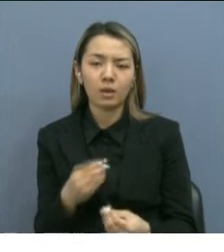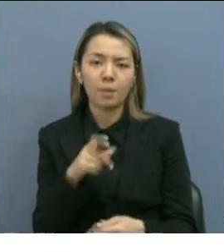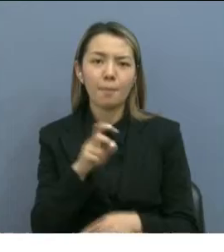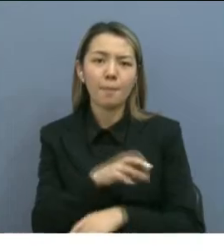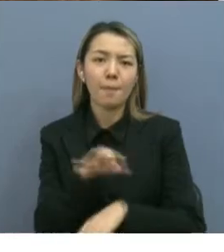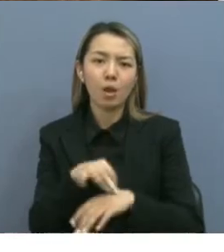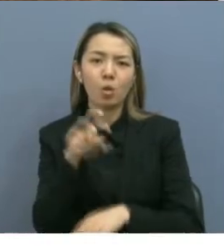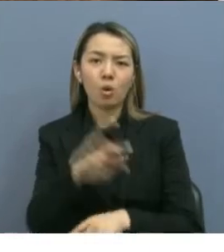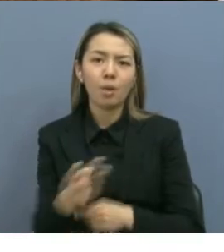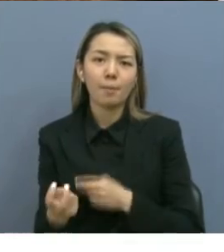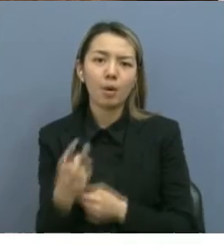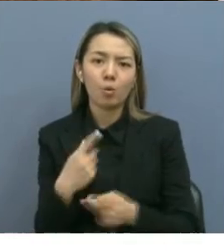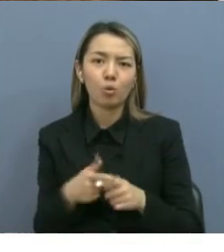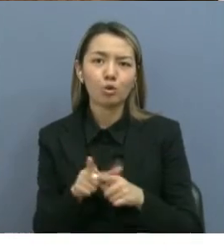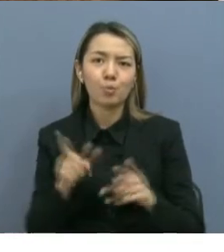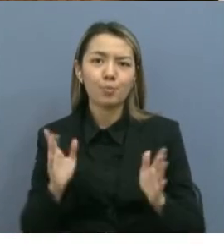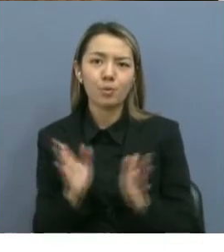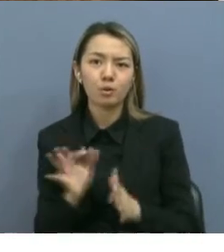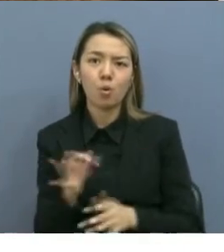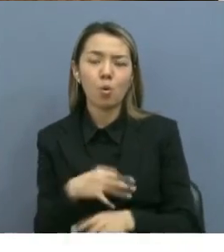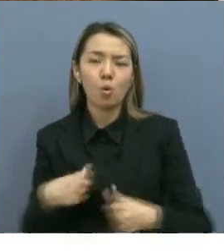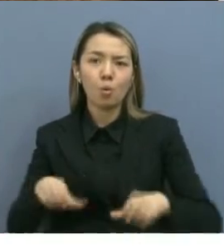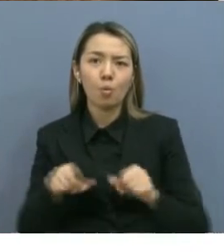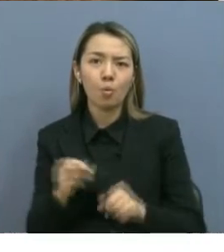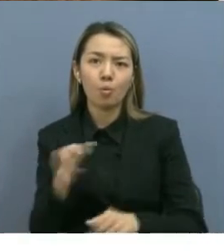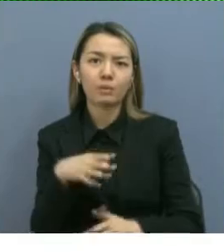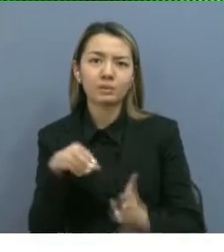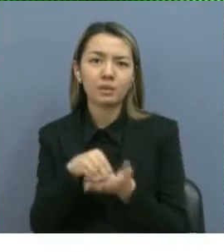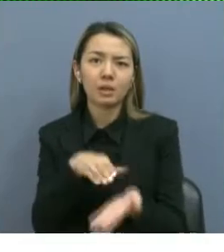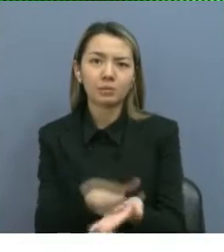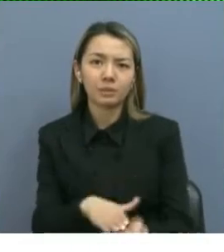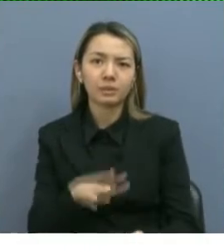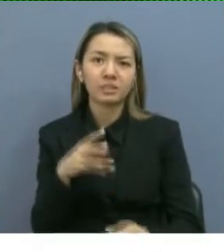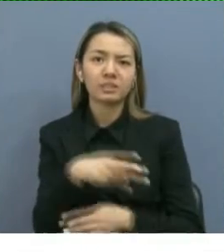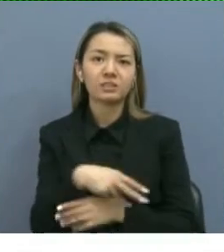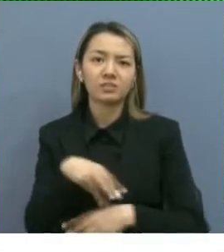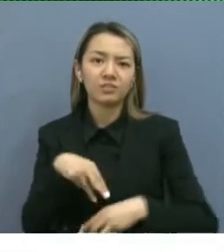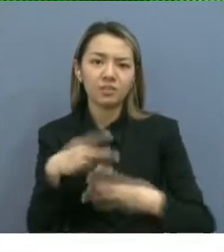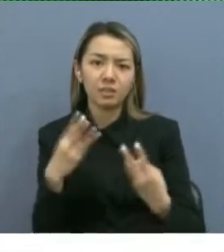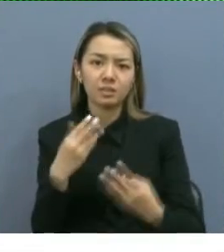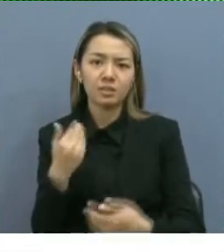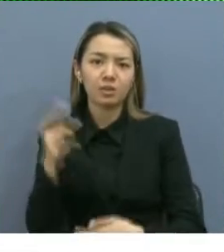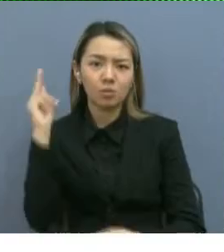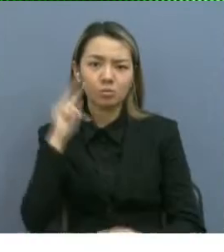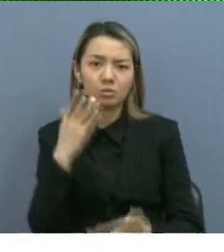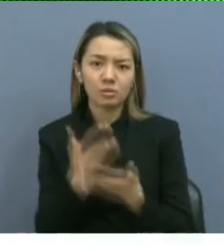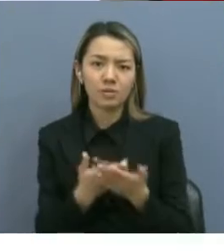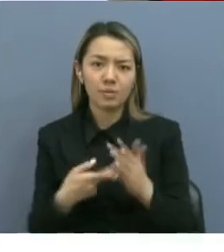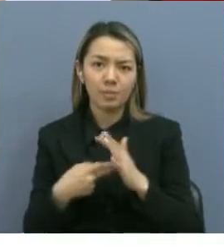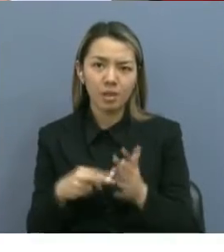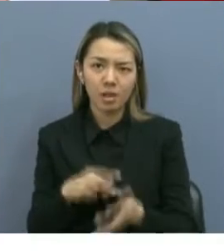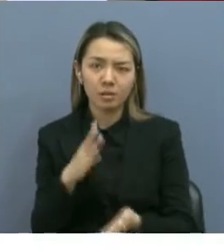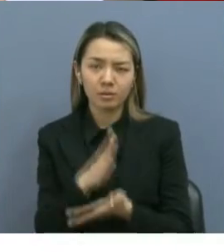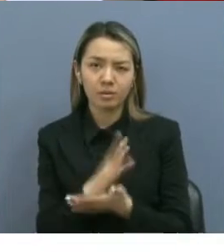төмендеді. Облыстық аурухана дәрігерлерінің қабылдауына жазылған науқастарға бейне байланыс арқылы қашықтықтан кеңес беру жоспарланып